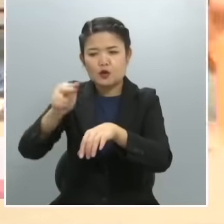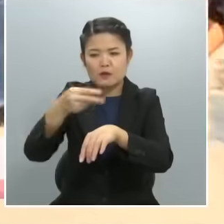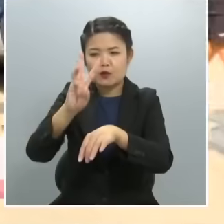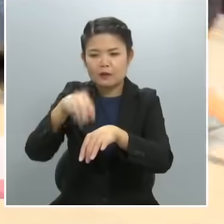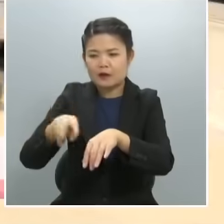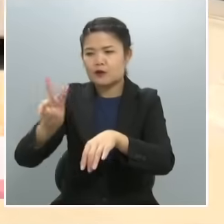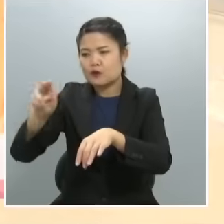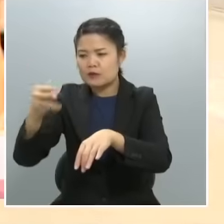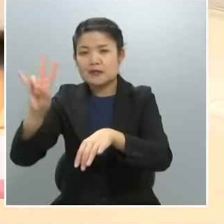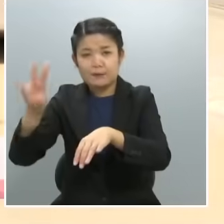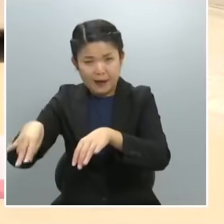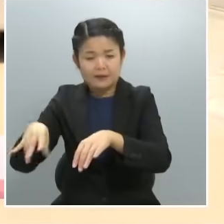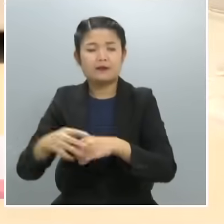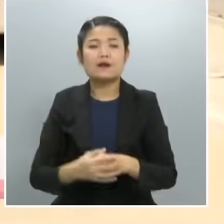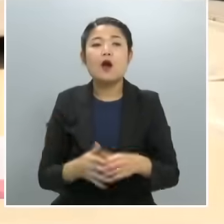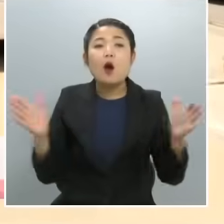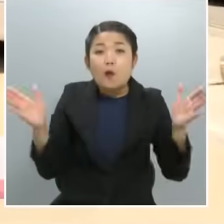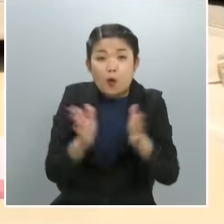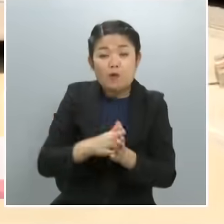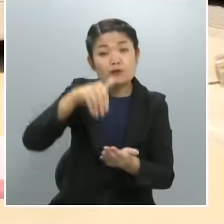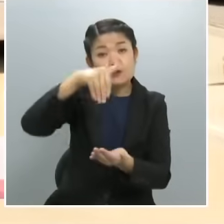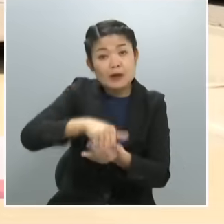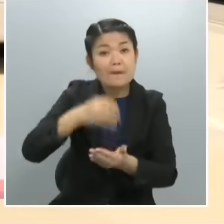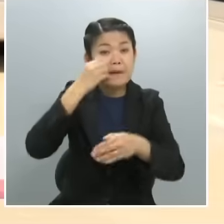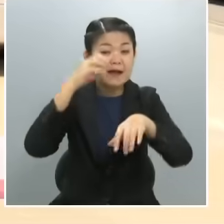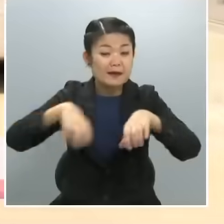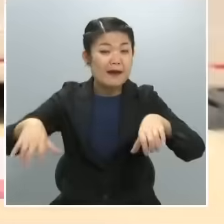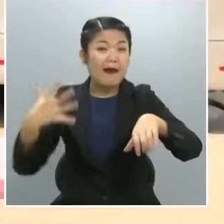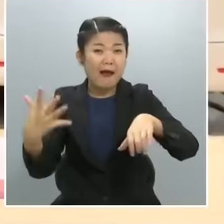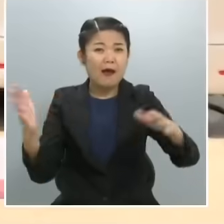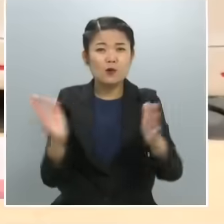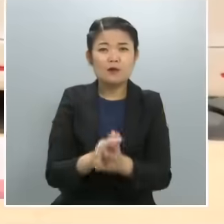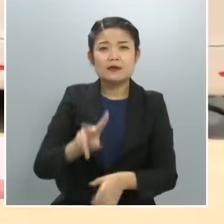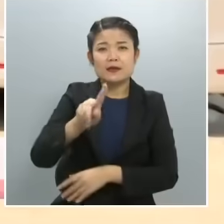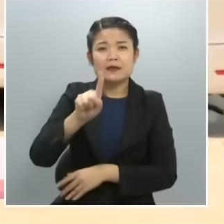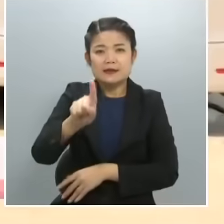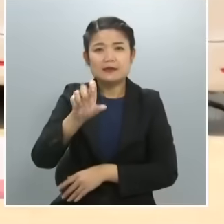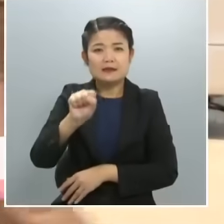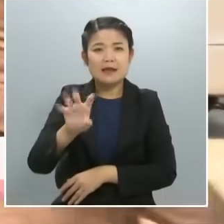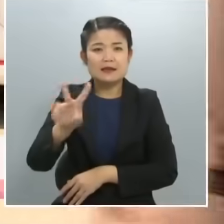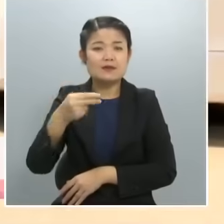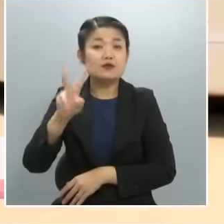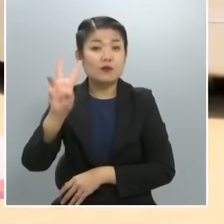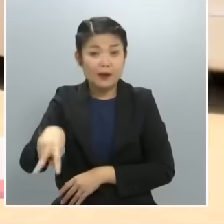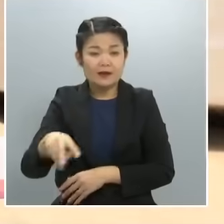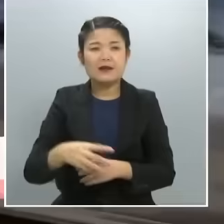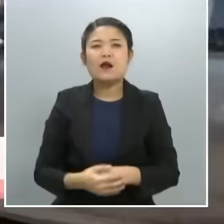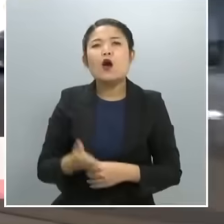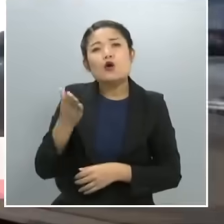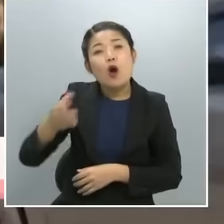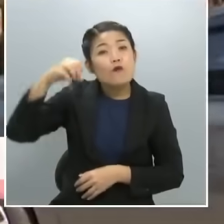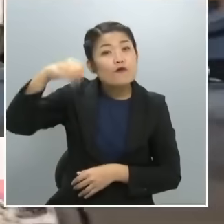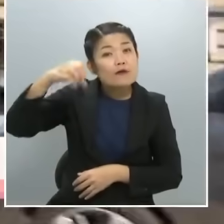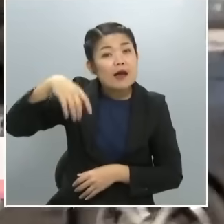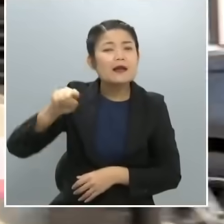27,000ครับรวมค่าส่วนกลาง 5หลังเป็นเงินทั้งหมด 142,000บาทส่วนการขอใช้ไฟฟ้าของบ้าน